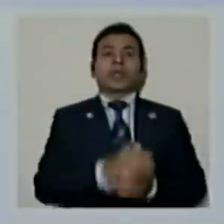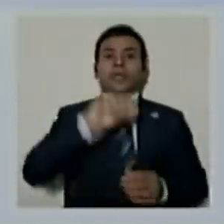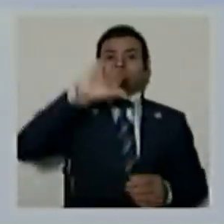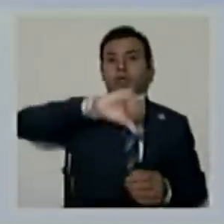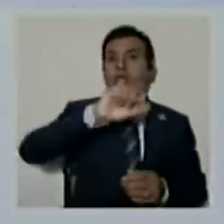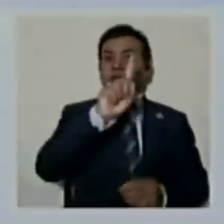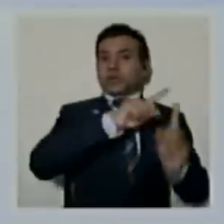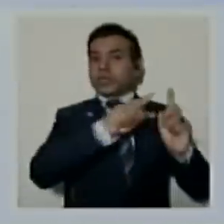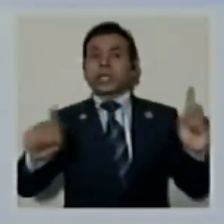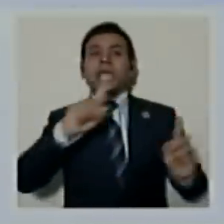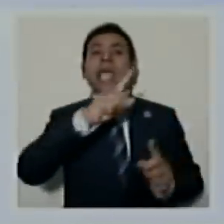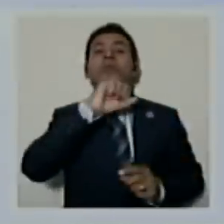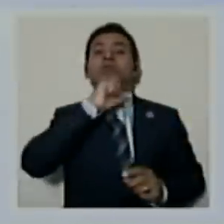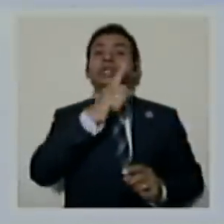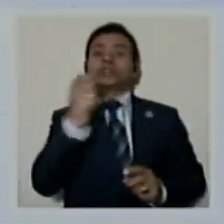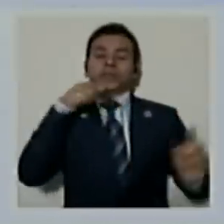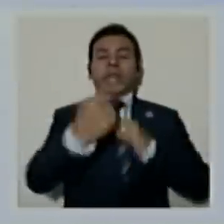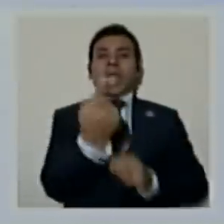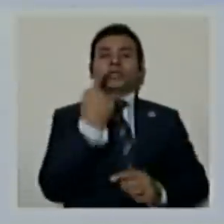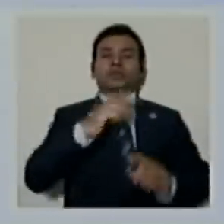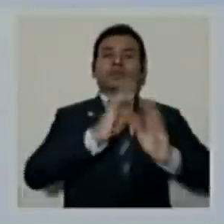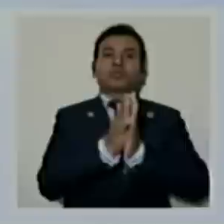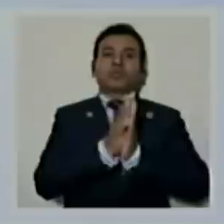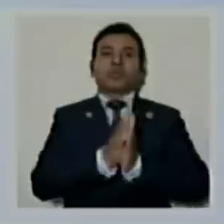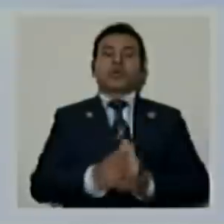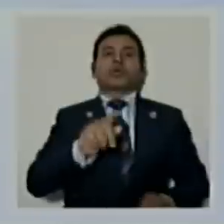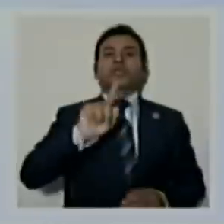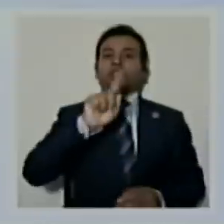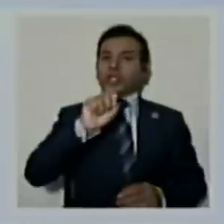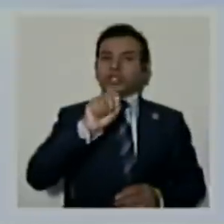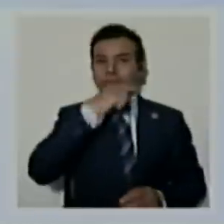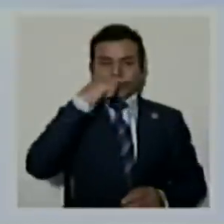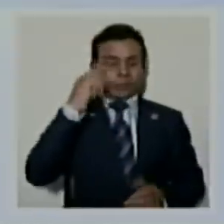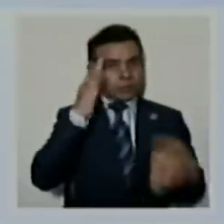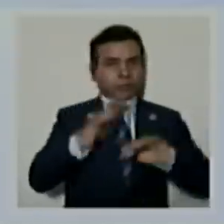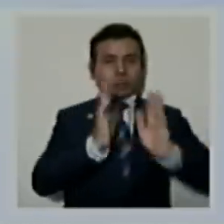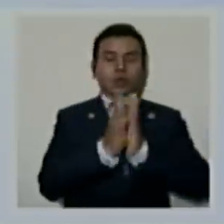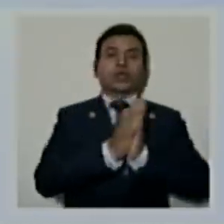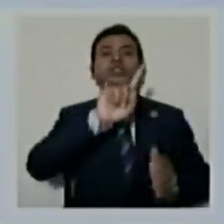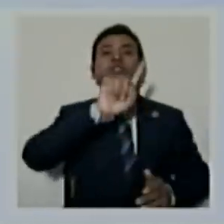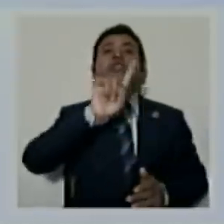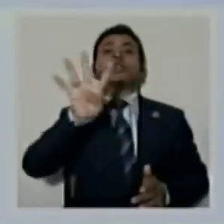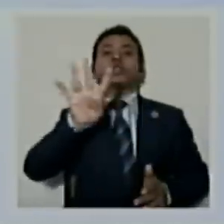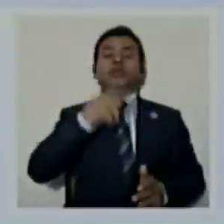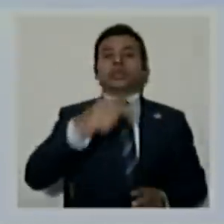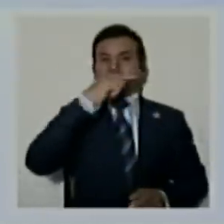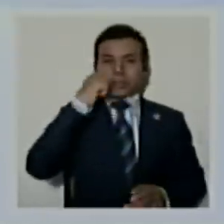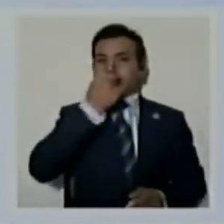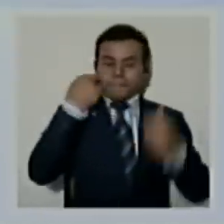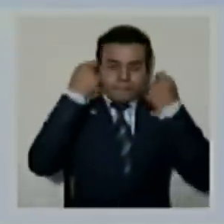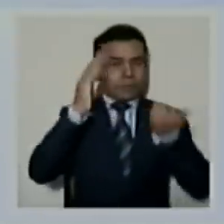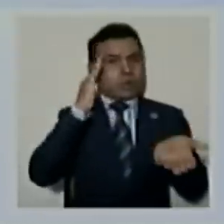51 থেকে 60 বছরের মধ্যে 2 জন এবং 61 থেকে 70 বছরের মধ্যে 3 জন এবং 91 থেকে 100 বছরের মধ্যে 1 জন।